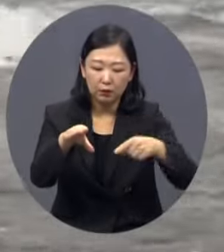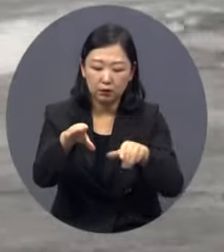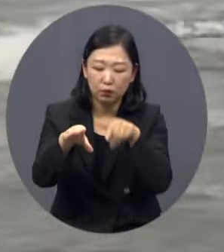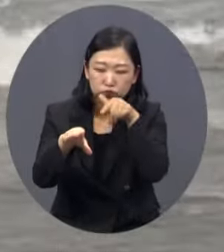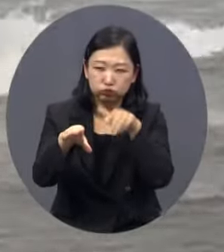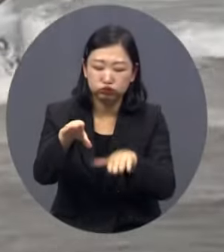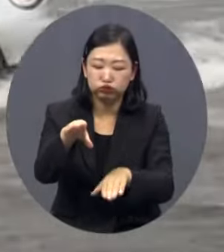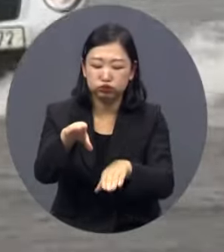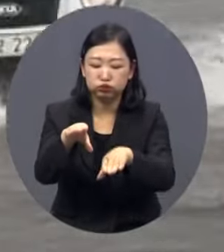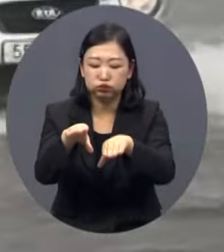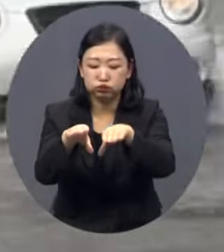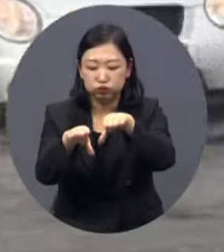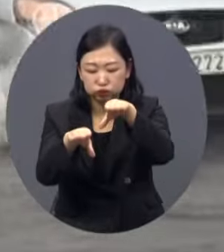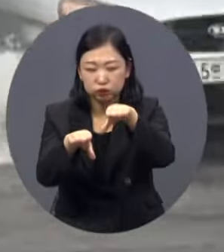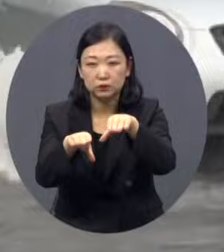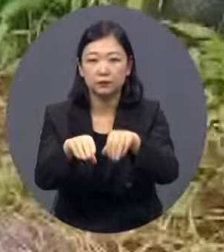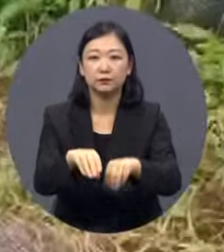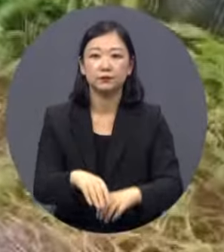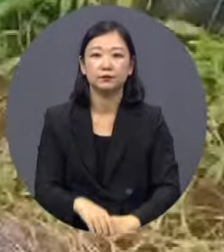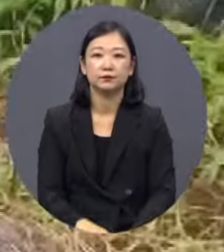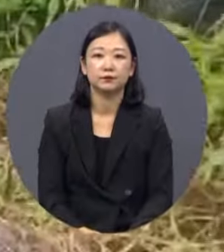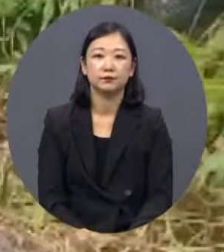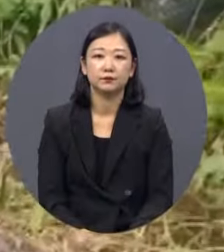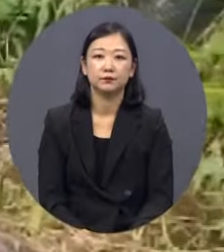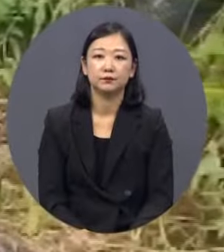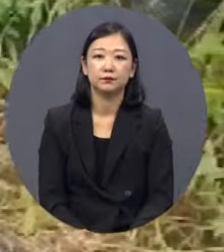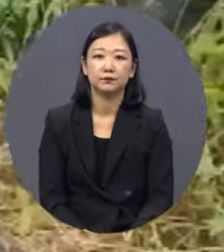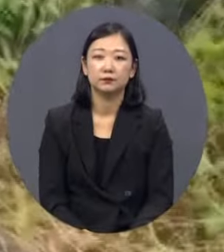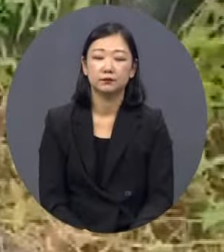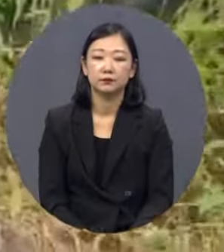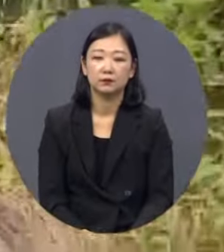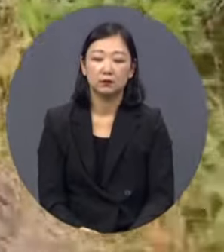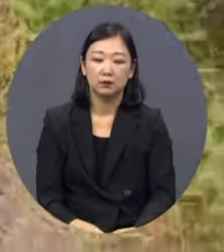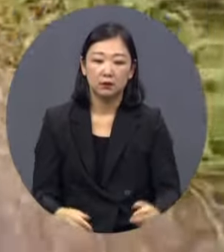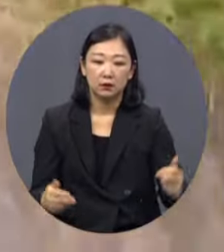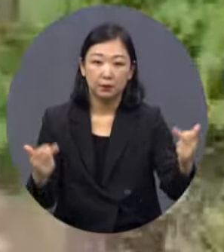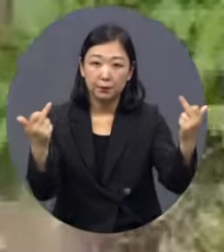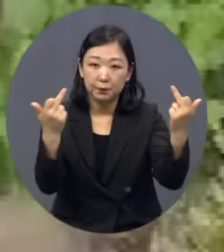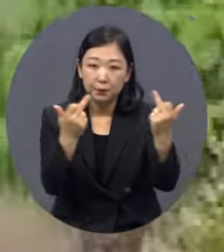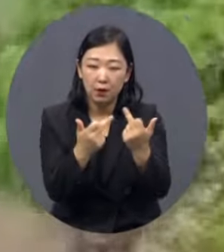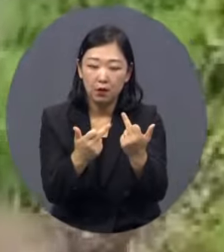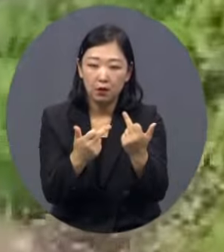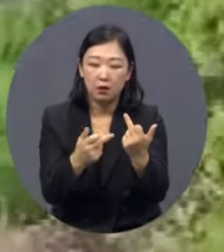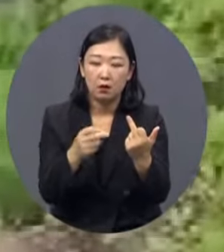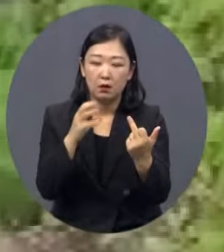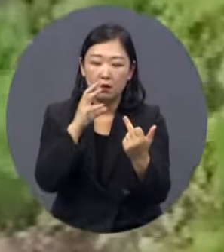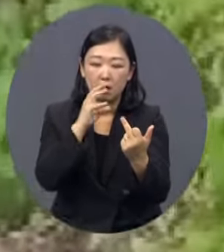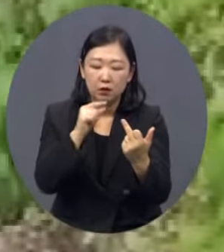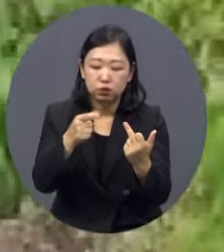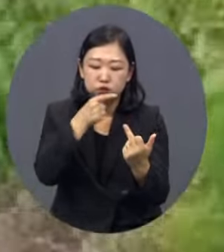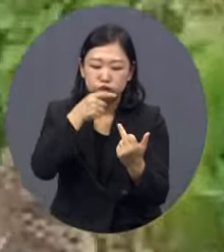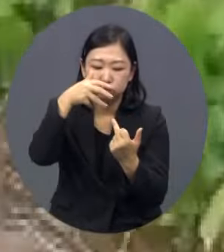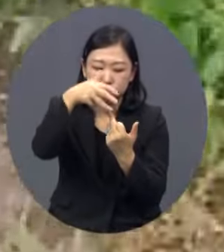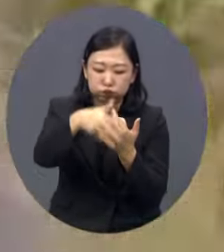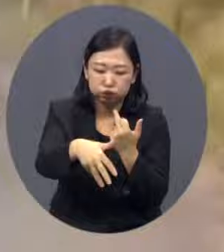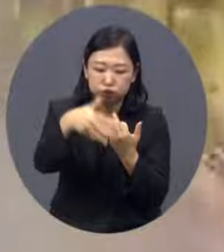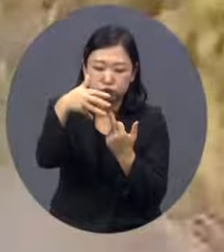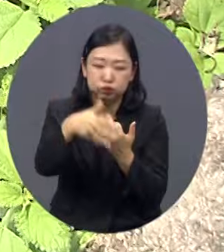정도로 순식간에 물이 차올랐습니다. 산에서부터 내려온 흙탕물이 한데 모여 폭우로